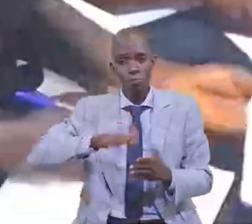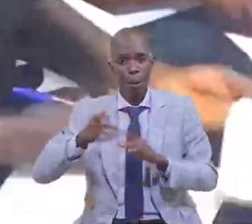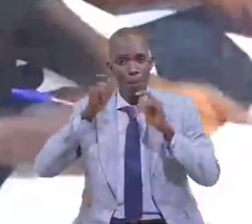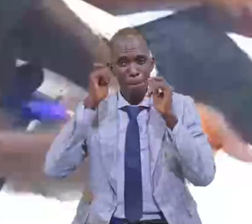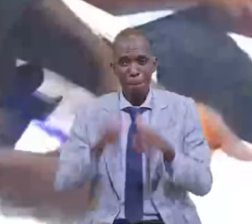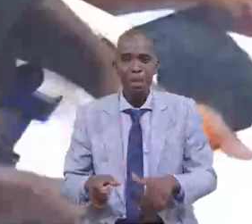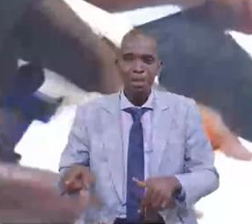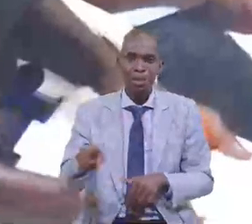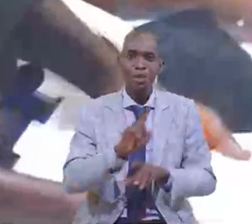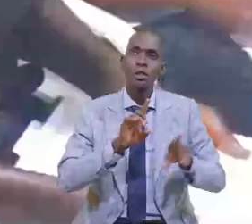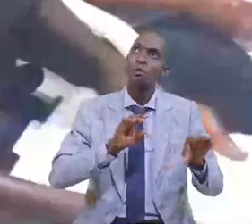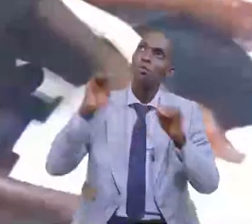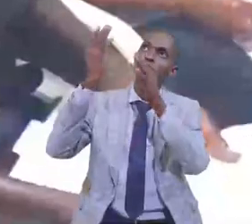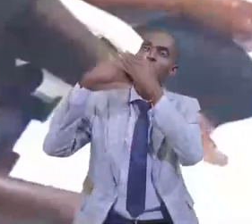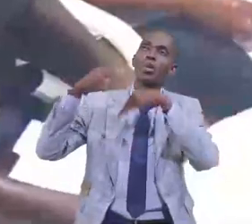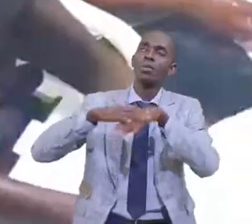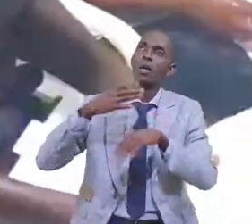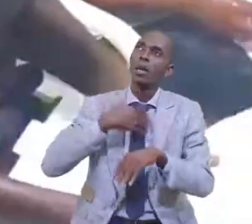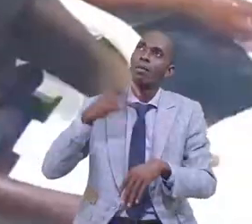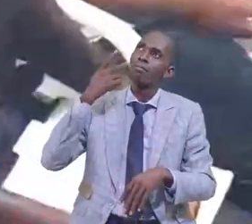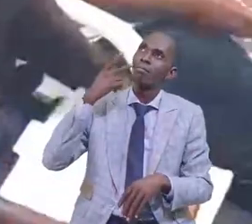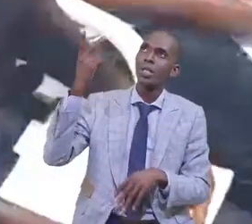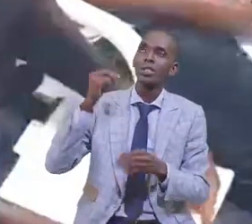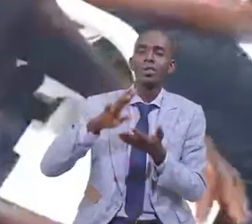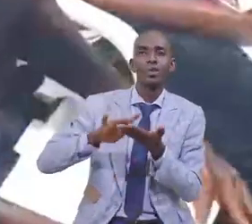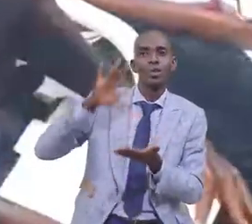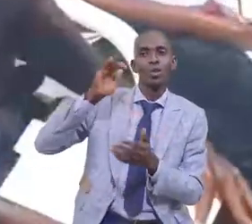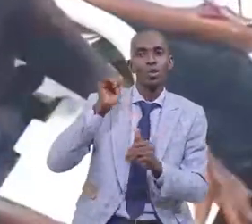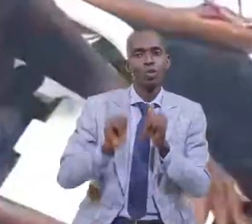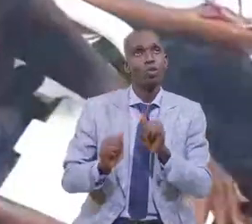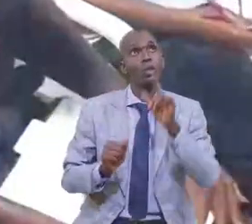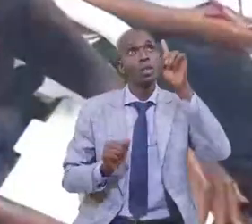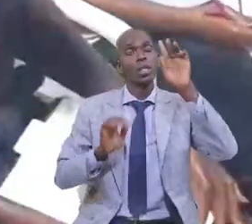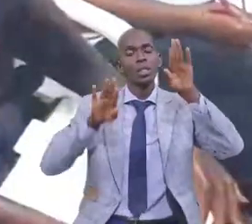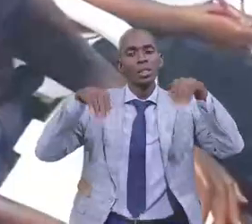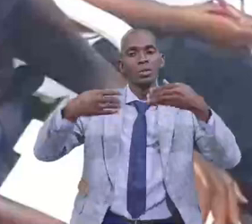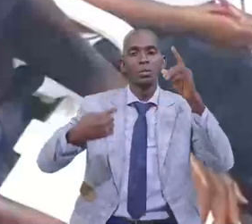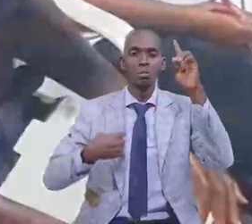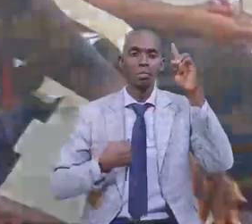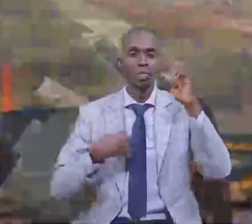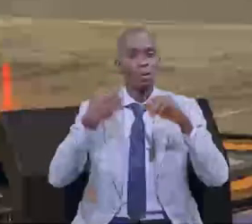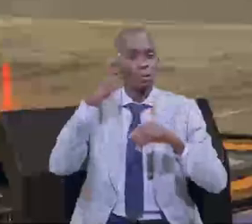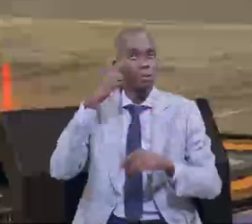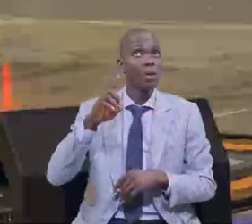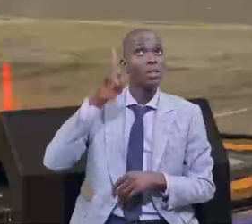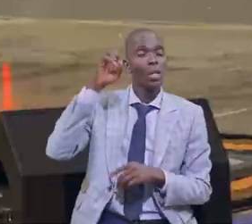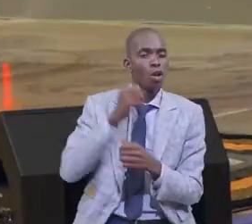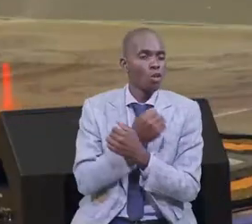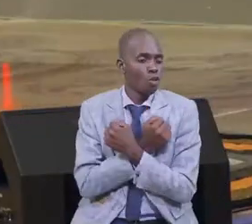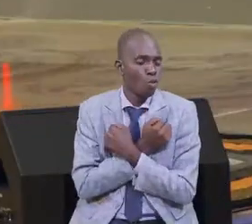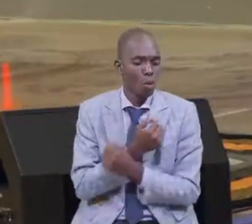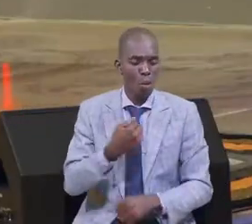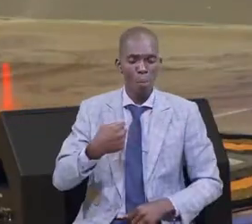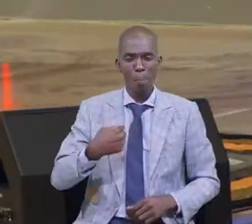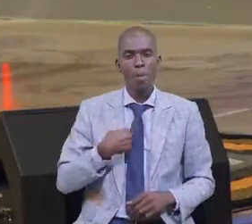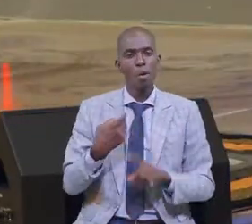ciel et voient la gloire. Ils voient la gloire, ma gloire, la gloire que tu m'as donnée parce que tu m'as